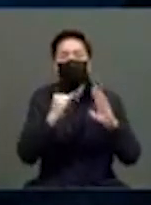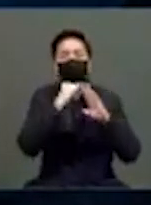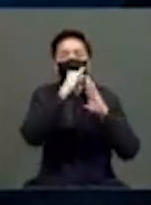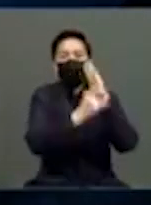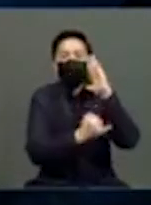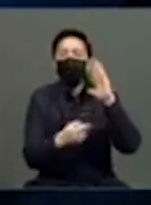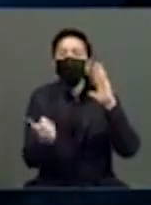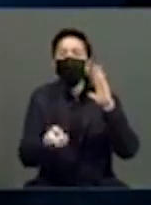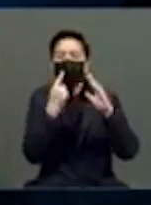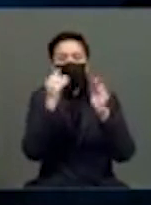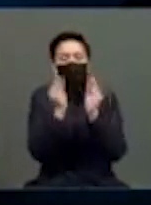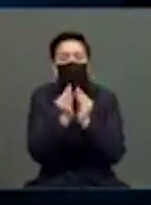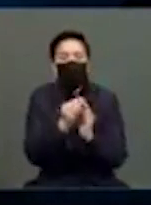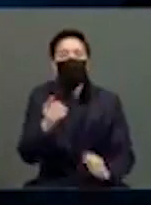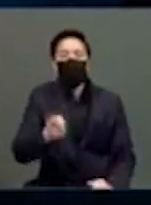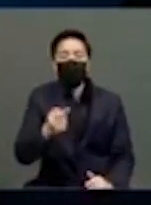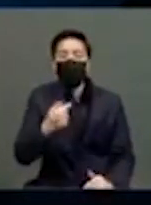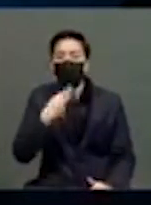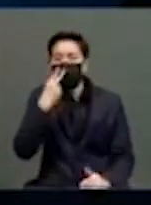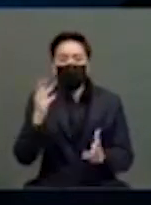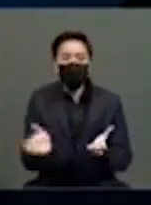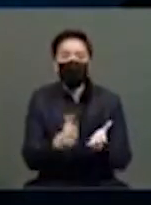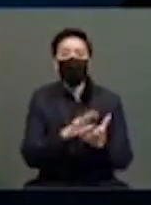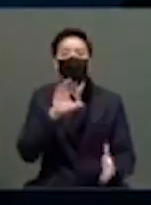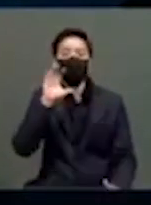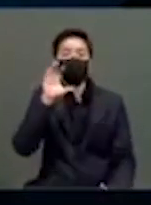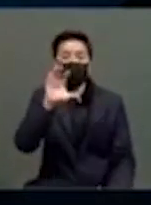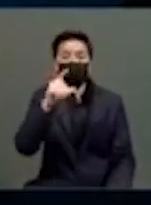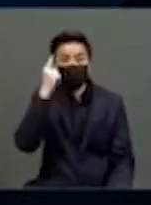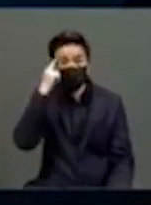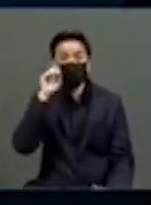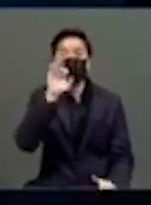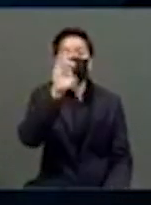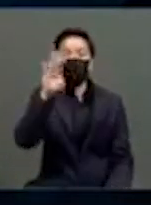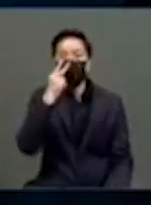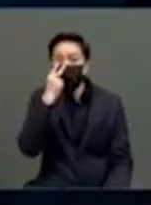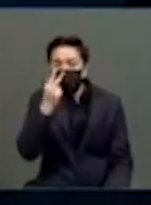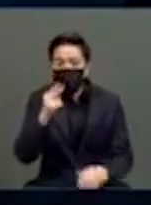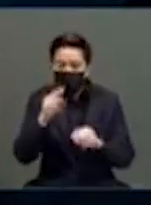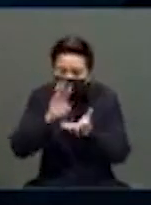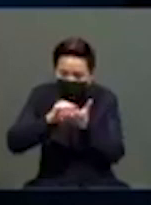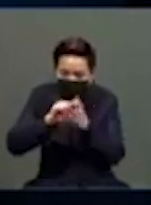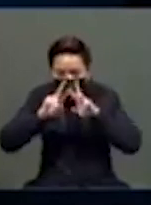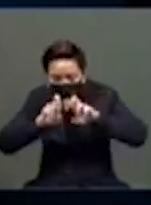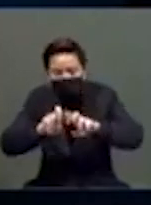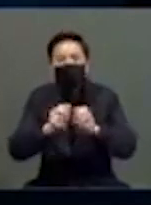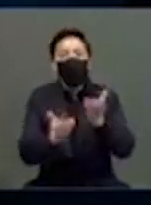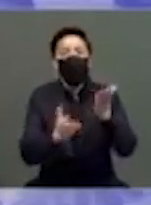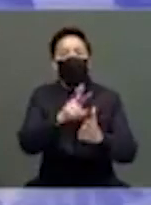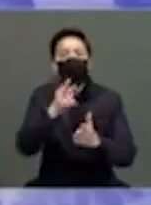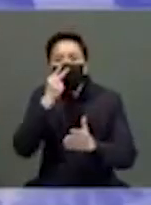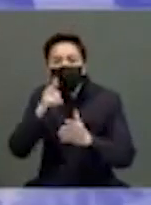ๆไว้นะครับที่เป็นยอดสะสมผมขออนุญาตขึ้นฝากไว้อยู่ที่ Facebookของการศูนย์ข้อมูล